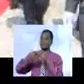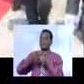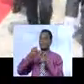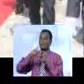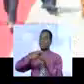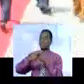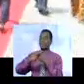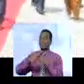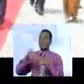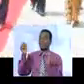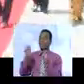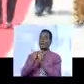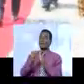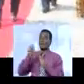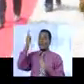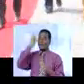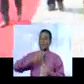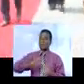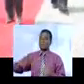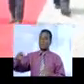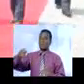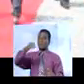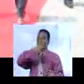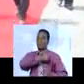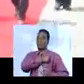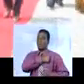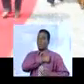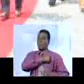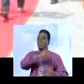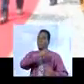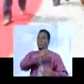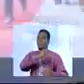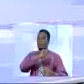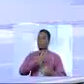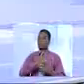cambodgien avec des honneurs militaires.